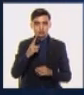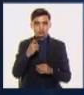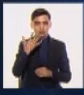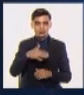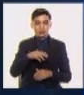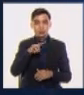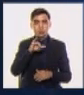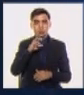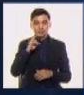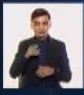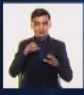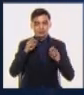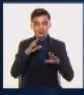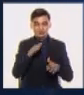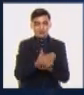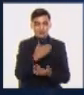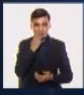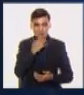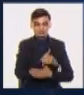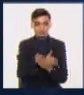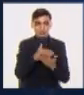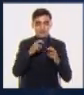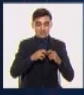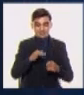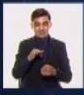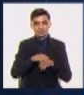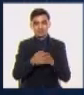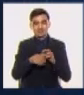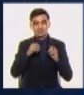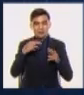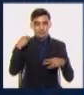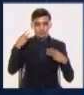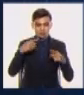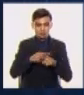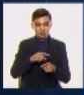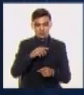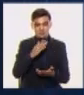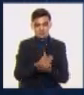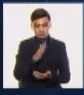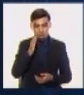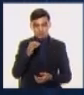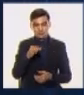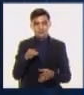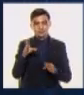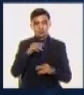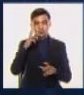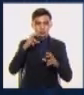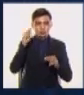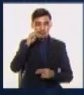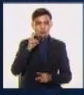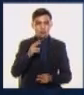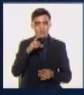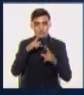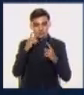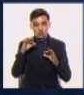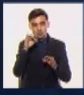пунктов. Их оборудуют тепловизорами и дезинфицируют тоннелями. Обеспечат дистанцию между абитуриентами, которые будут в